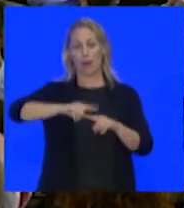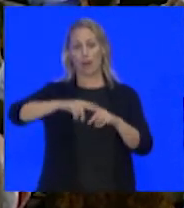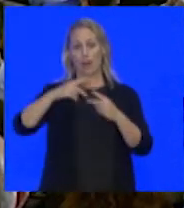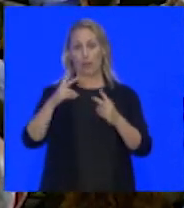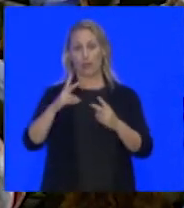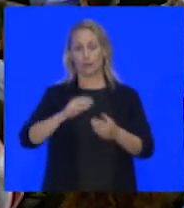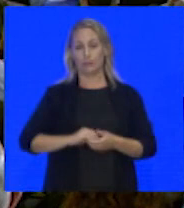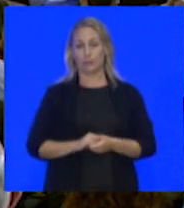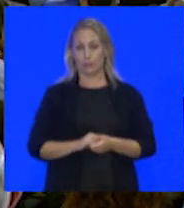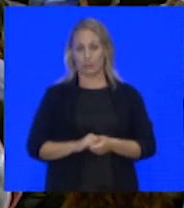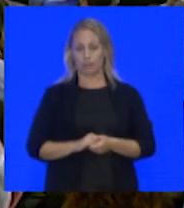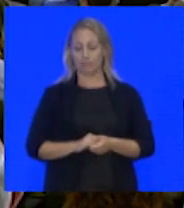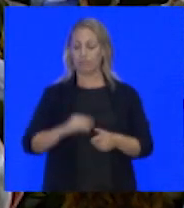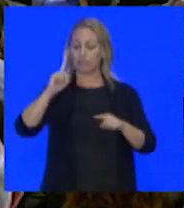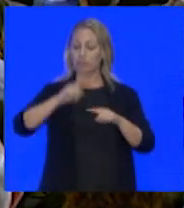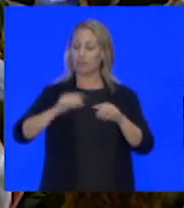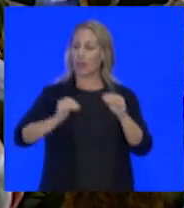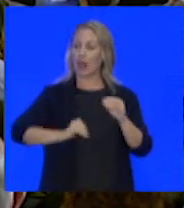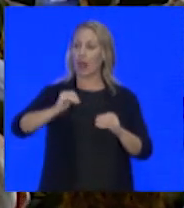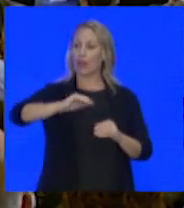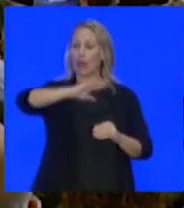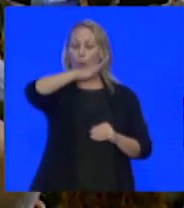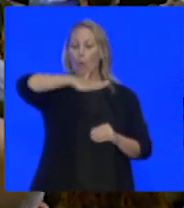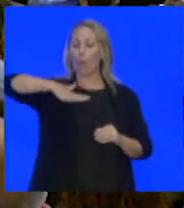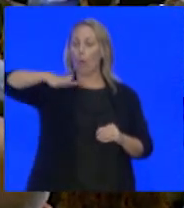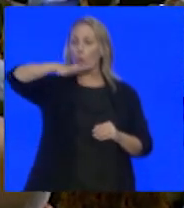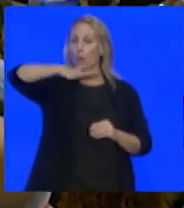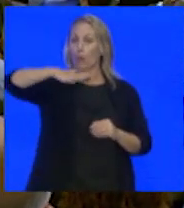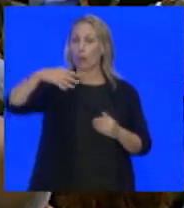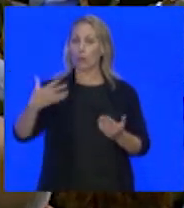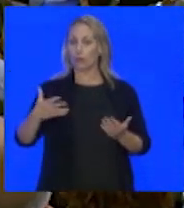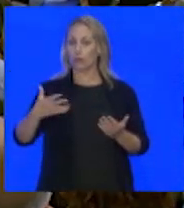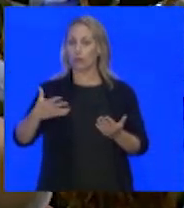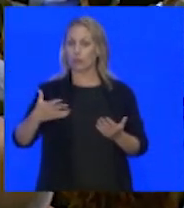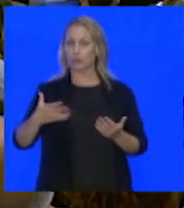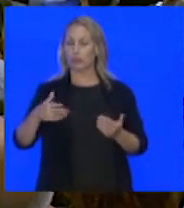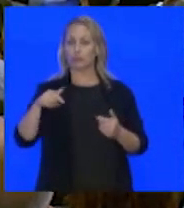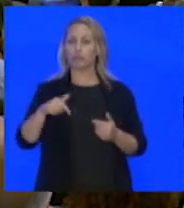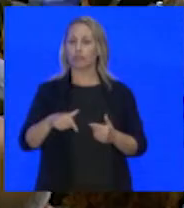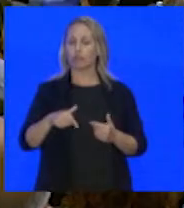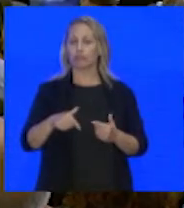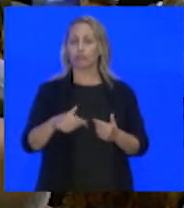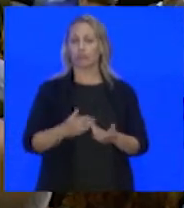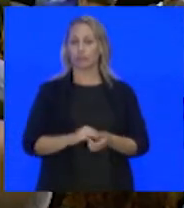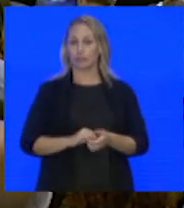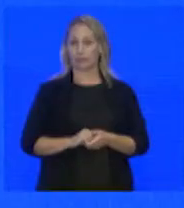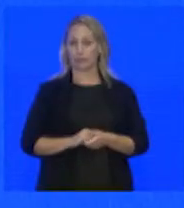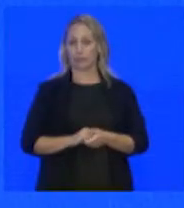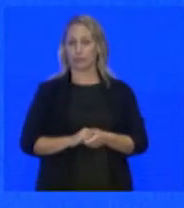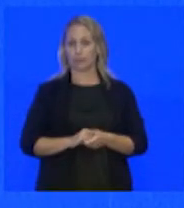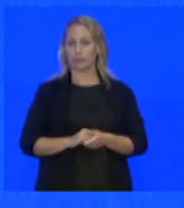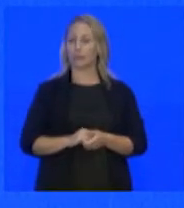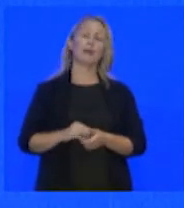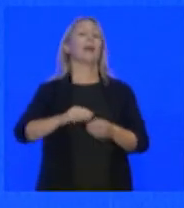Η Βόρεια Ελλάδα είναι ο χώρος τον οποίο κατεξοχήν αφορά η ανάπτυξη για όλους. Και το